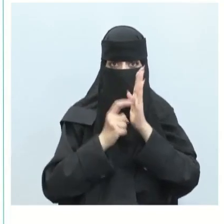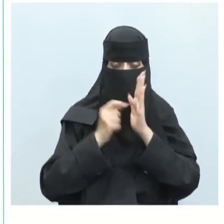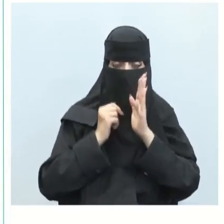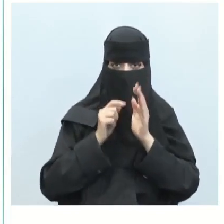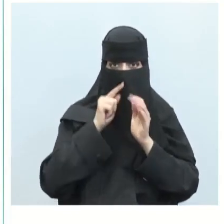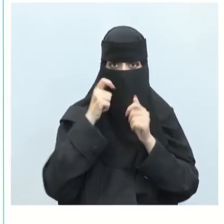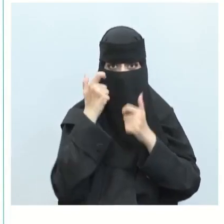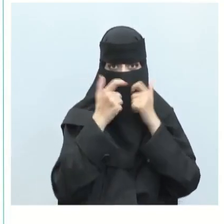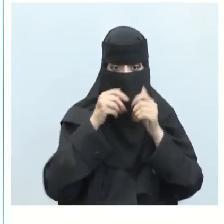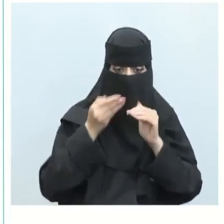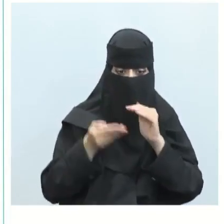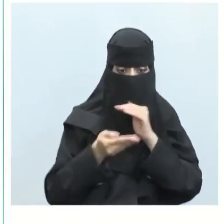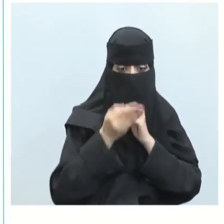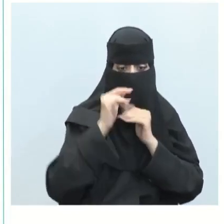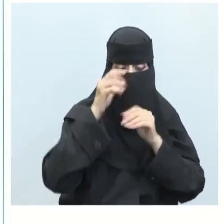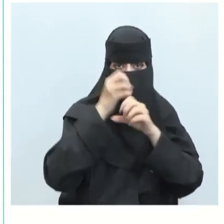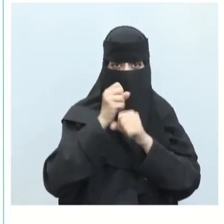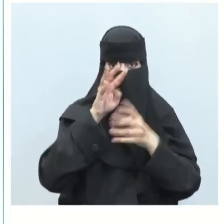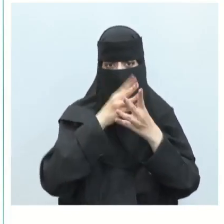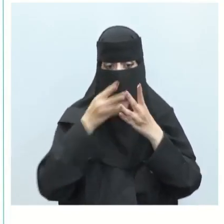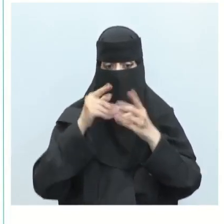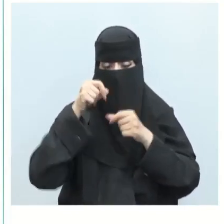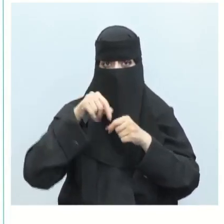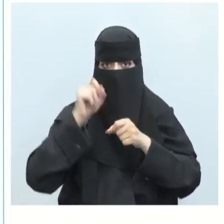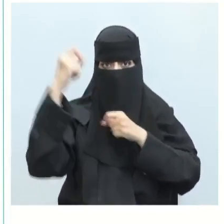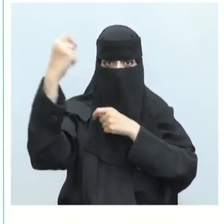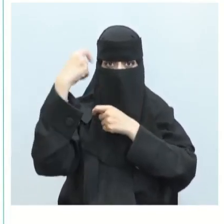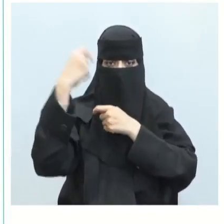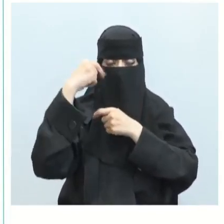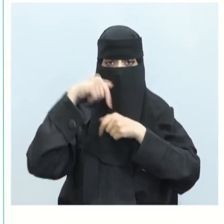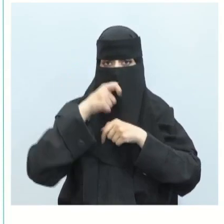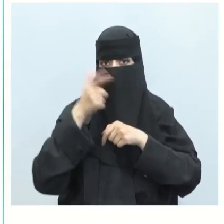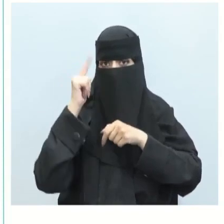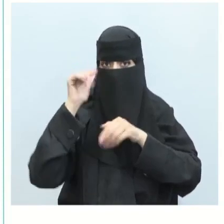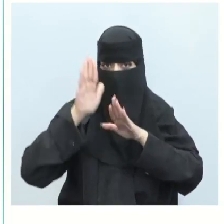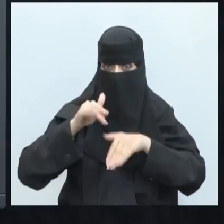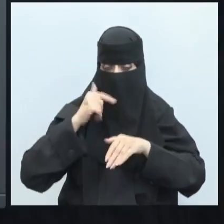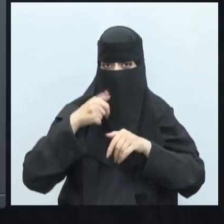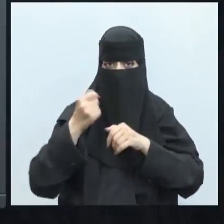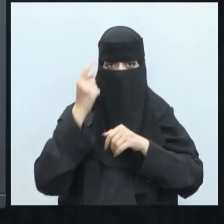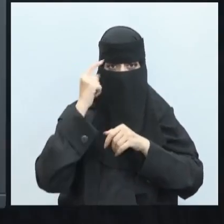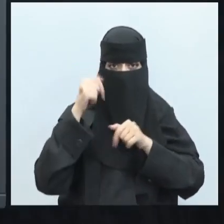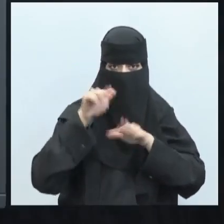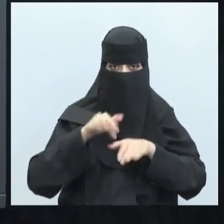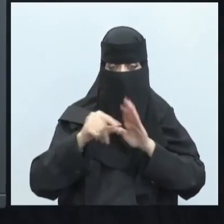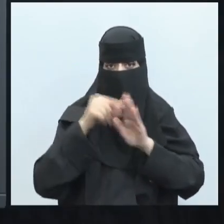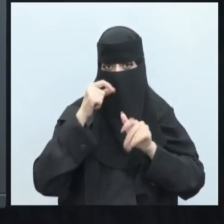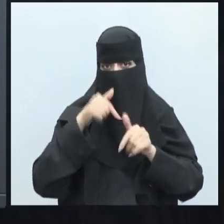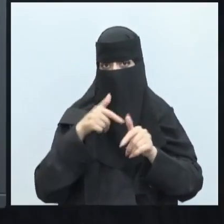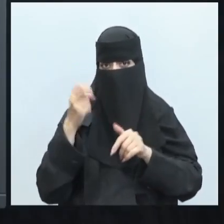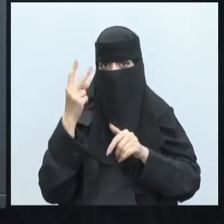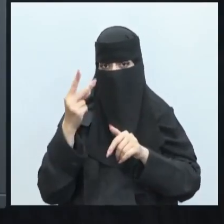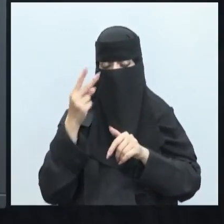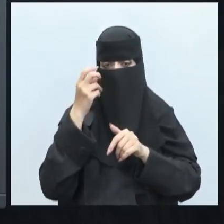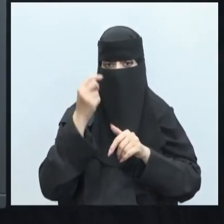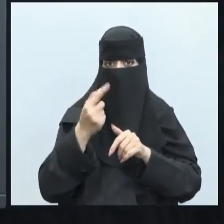وانظمه كشف التسلل لحمايه الشبكات من الهجمات كان او كان لدينا او تعرفنا خلال الدرس الثاني